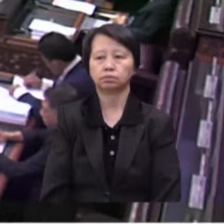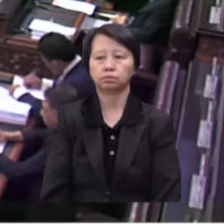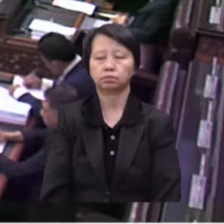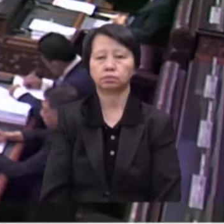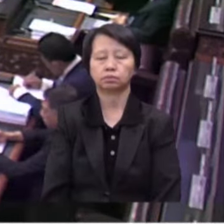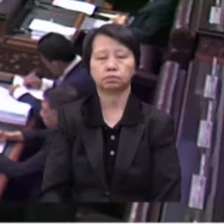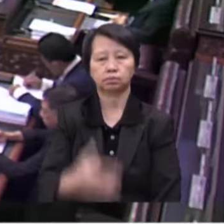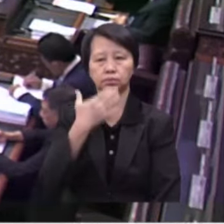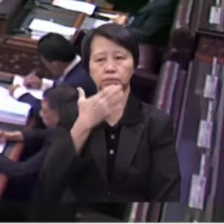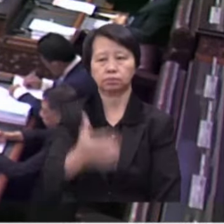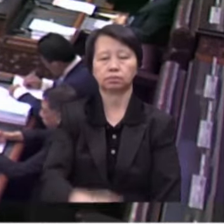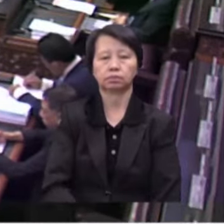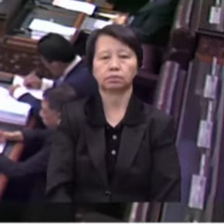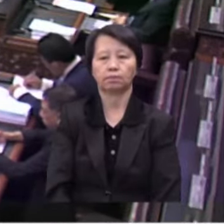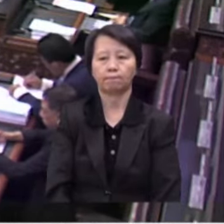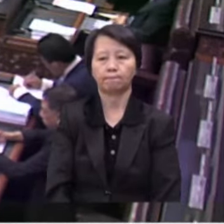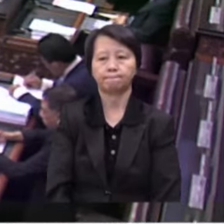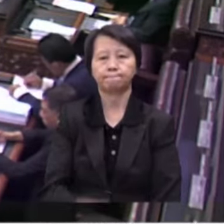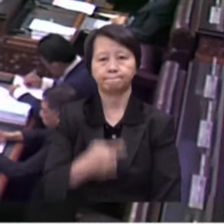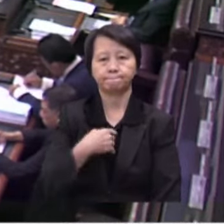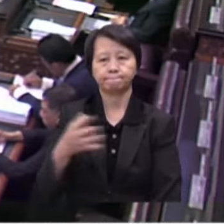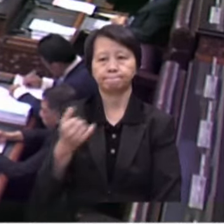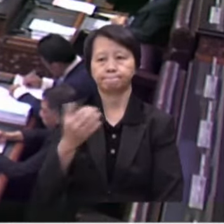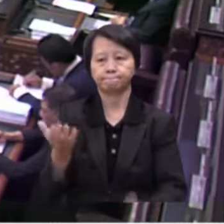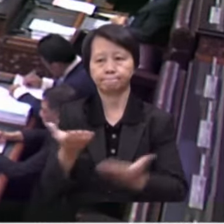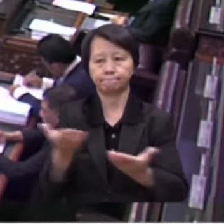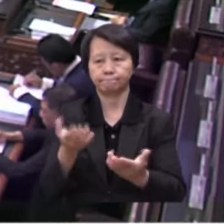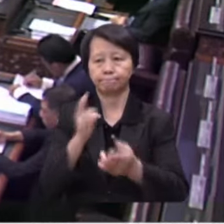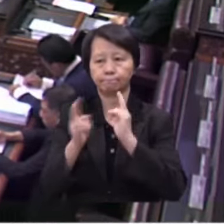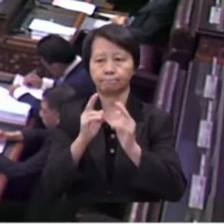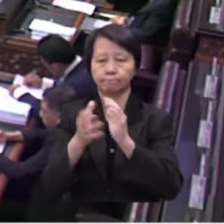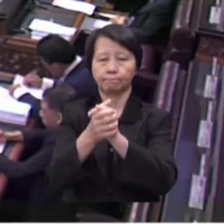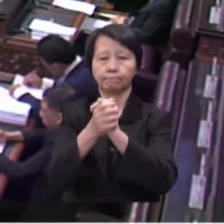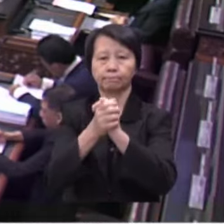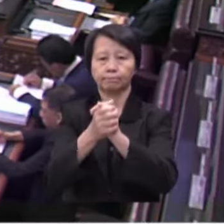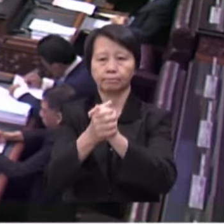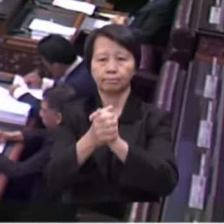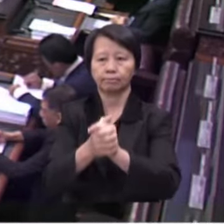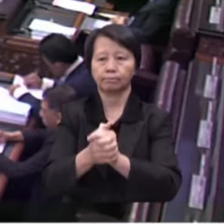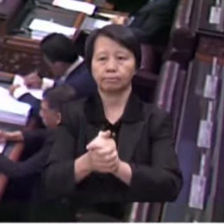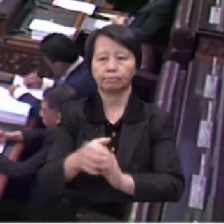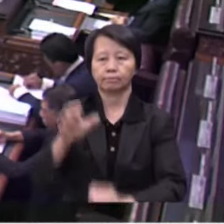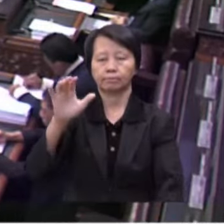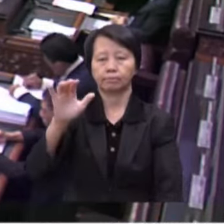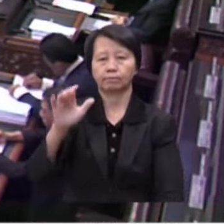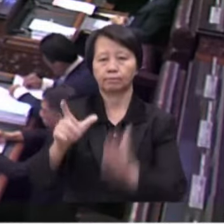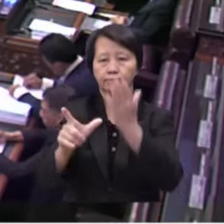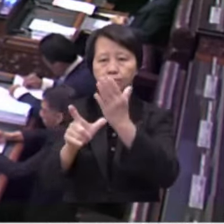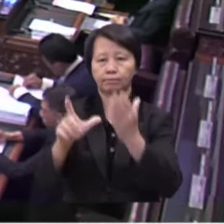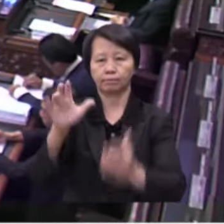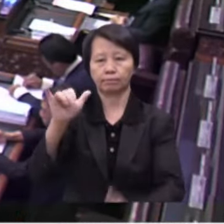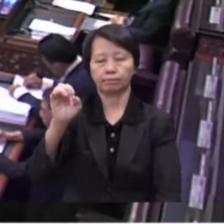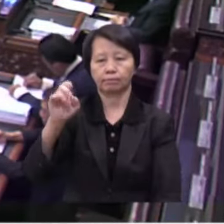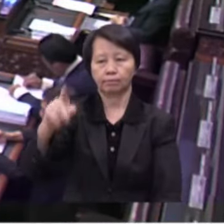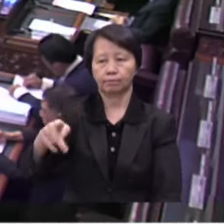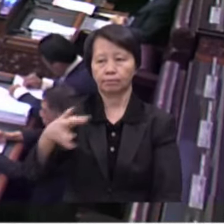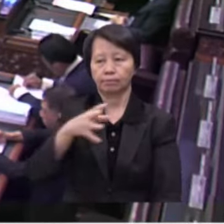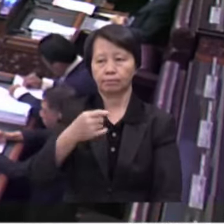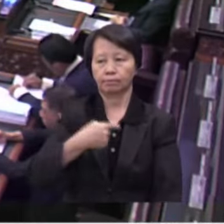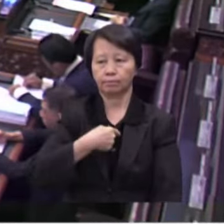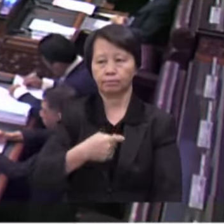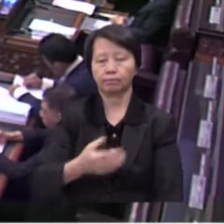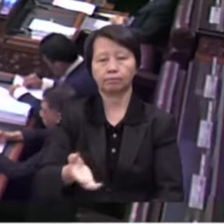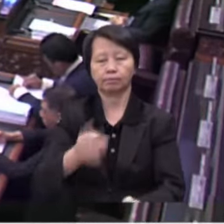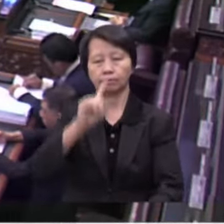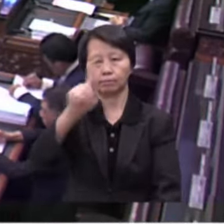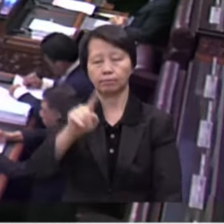Terima kasih ya saya mengambil kesempatan ini mengucapkan tanya kepada nanti sebagai timbangan speaker dewan negarawan saya kepada